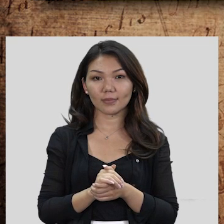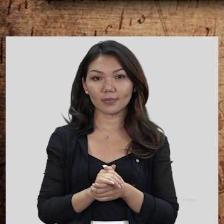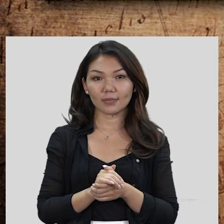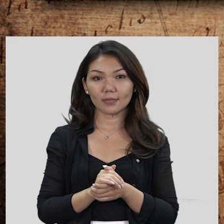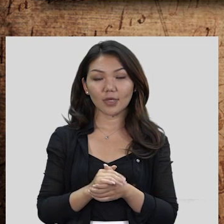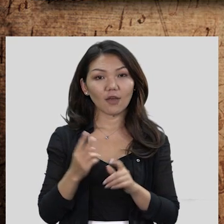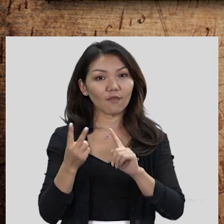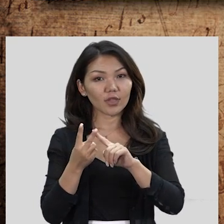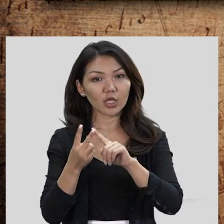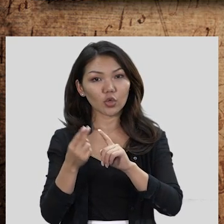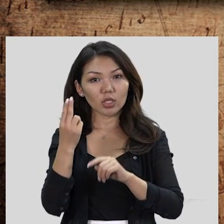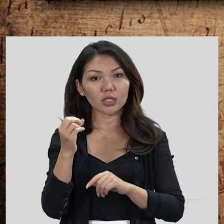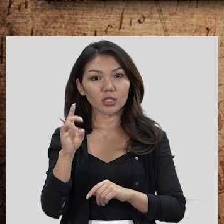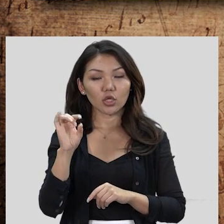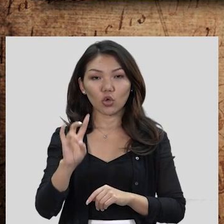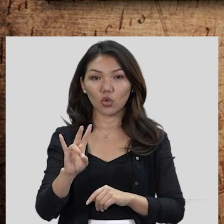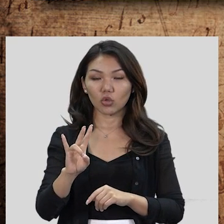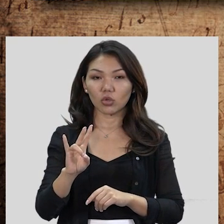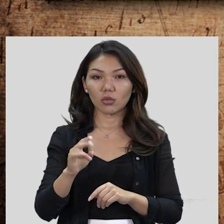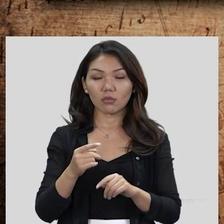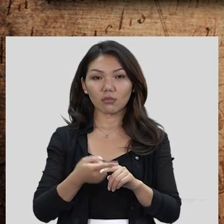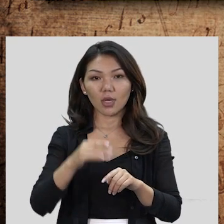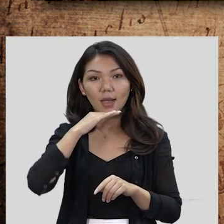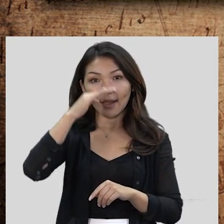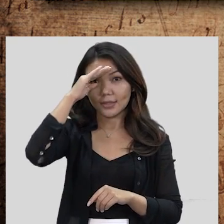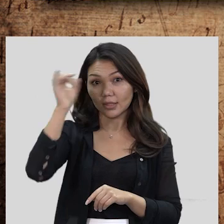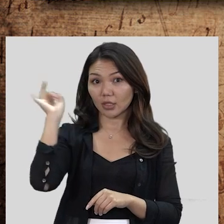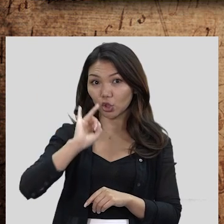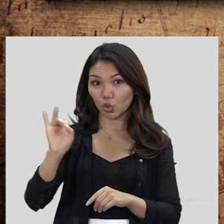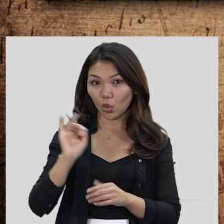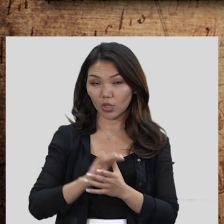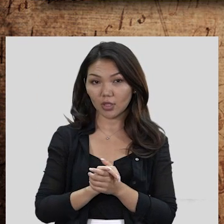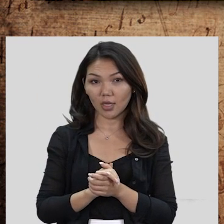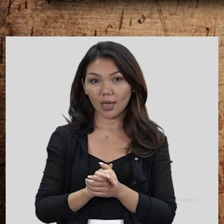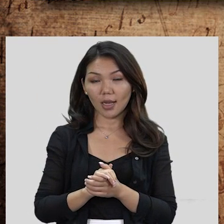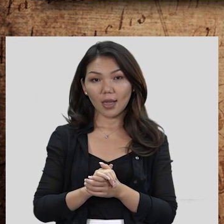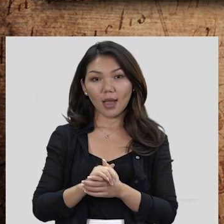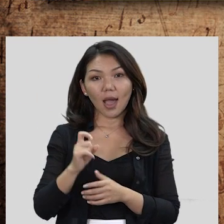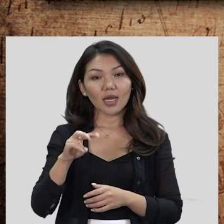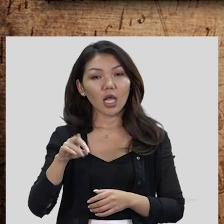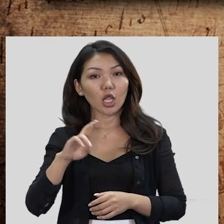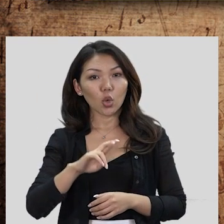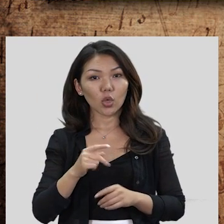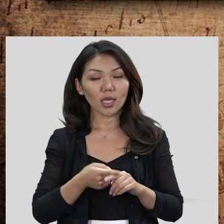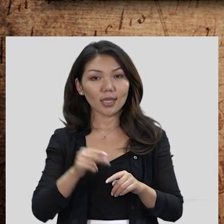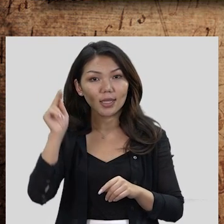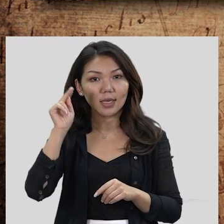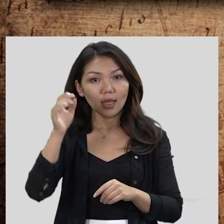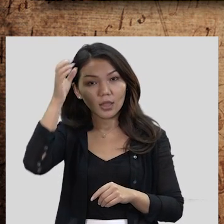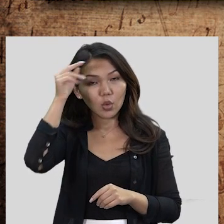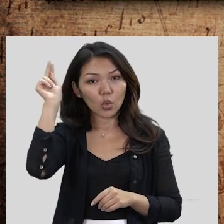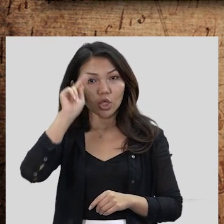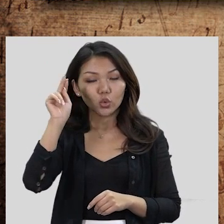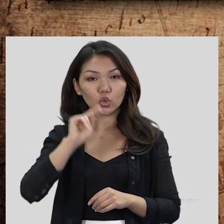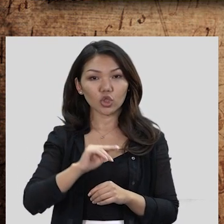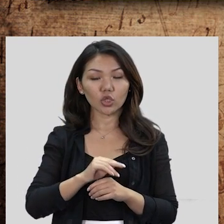2 цицерон отец истории этим археология эта наука изучающая прошлое человечества по